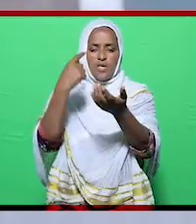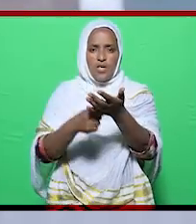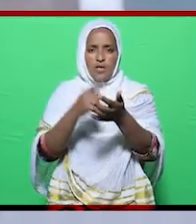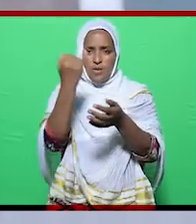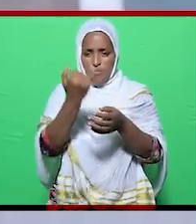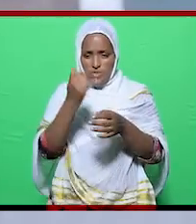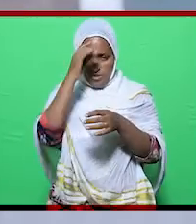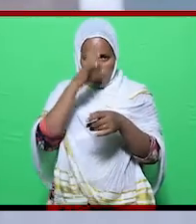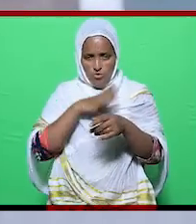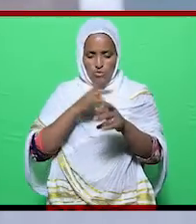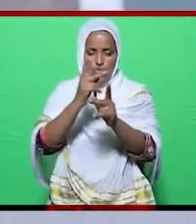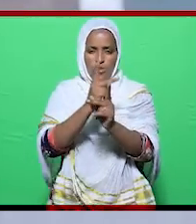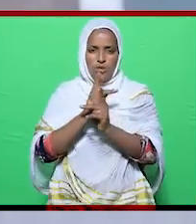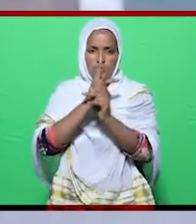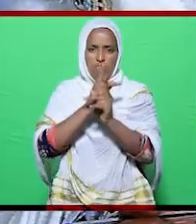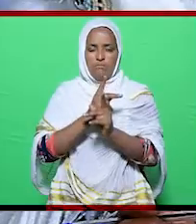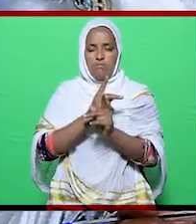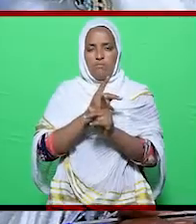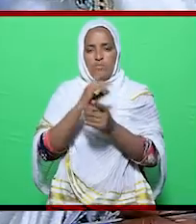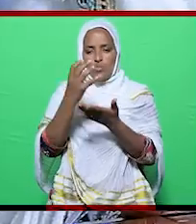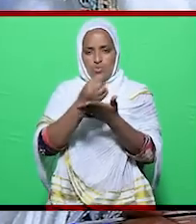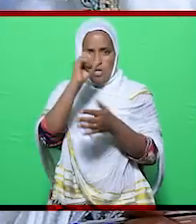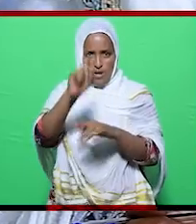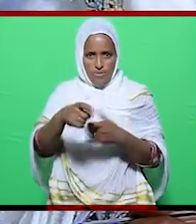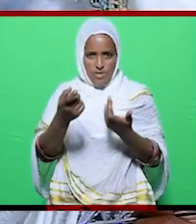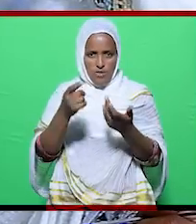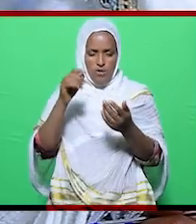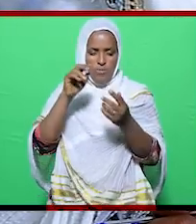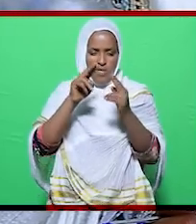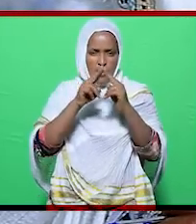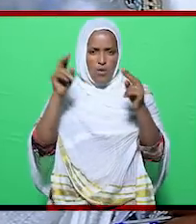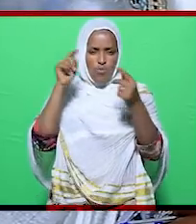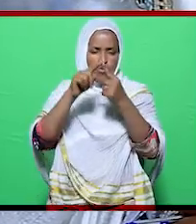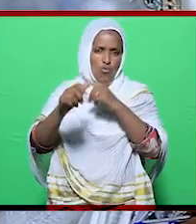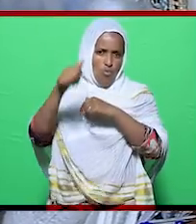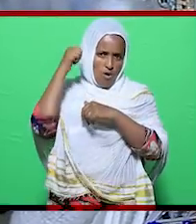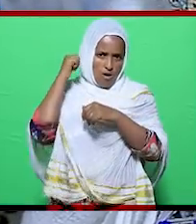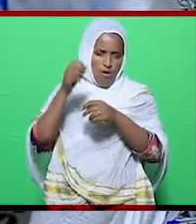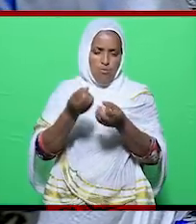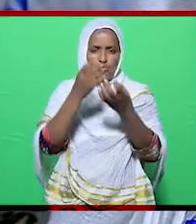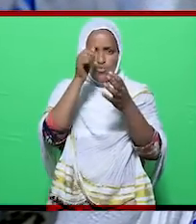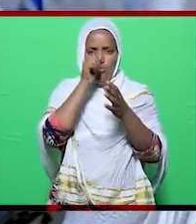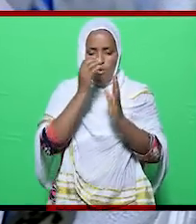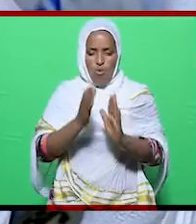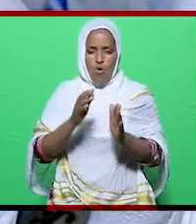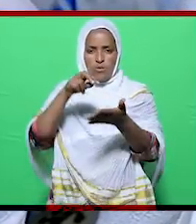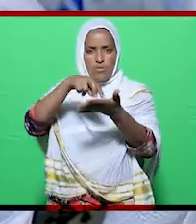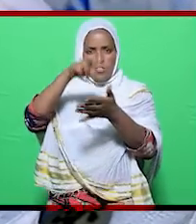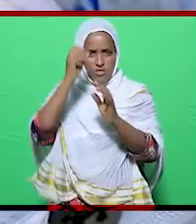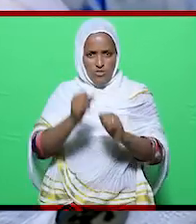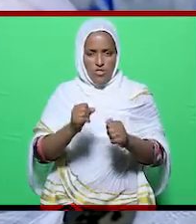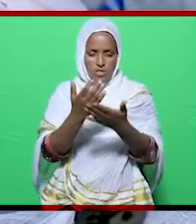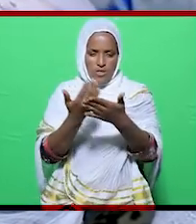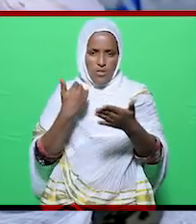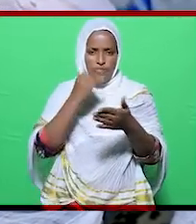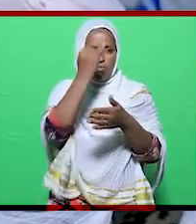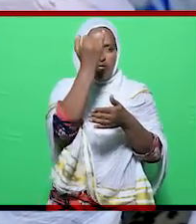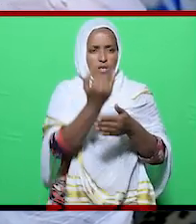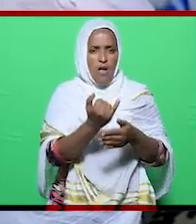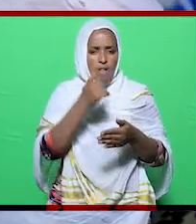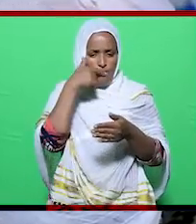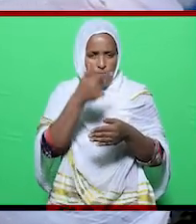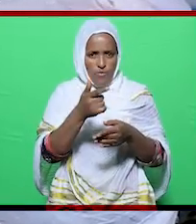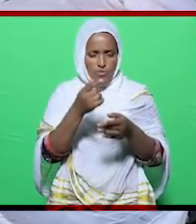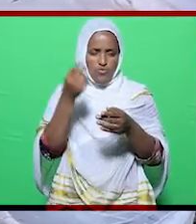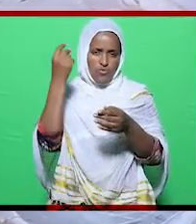ላይ የሚስል ሰው ጠንቃቃ መሆን አለበት። በጣም ወደ ኋላ ሄዶ ብዙ ኢትዮጵያውያንን ማንሳት ይቻላል። ለምሳሌ ቀደምት